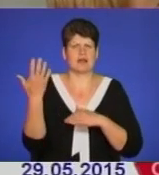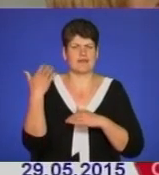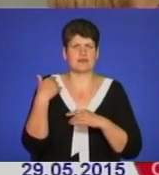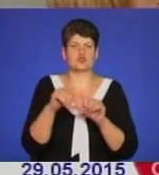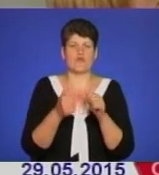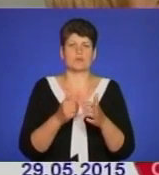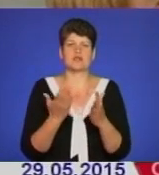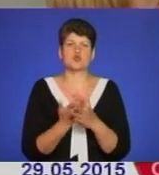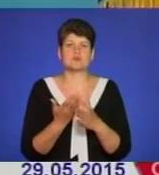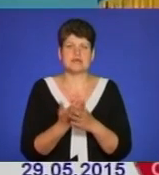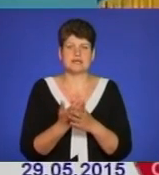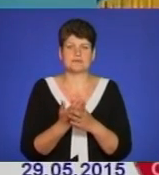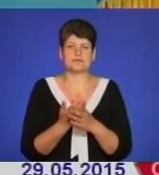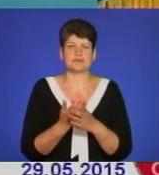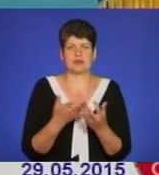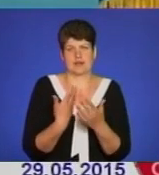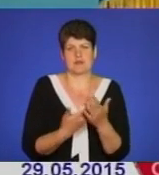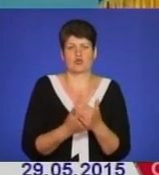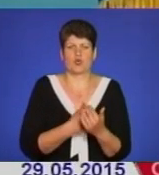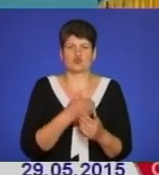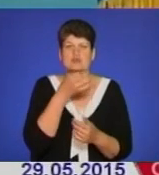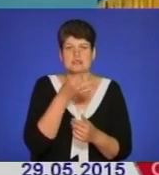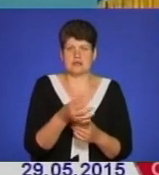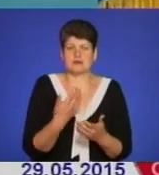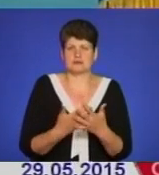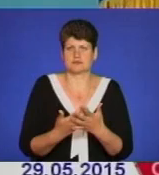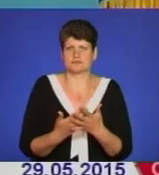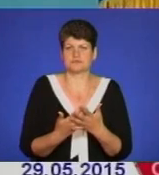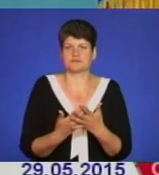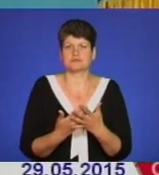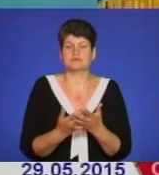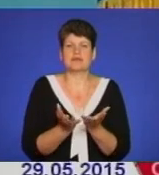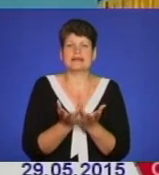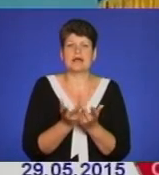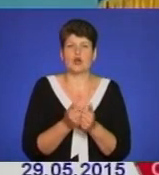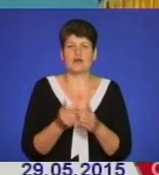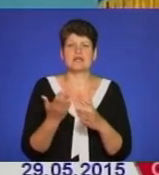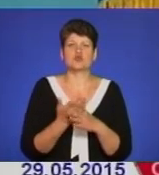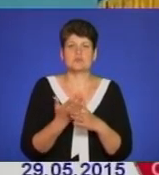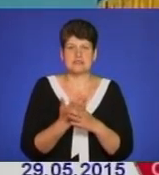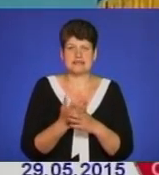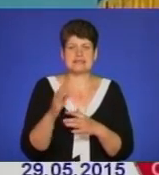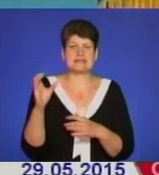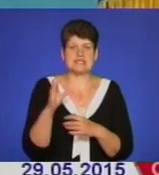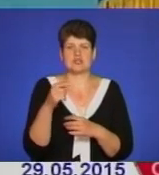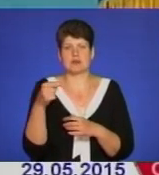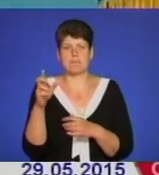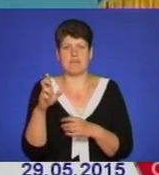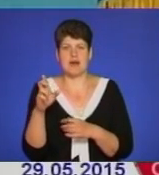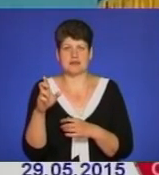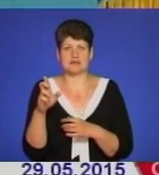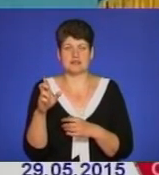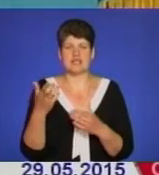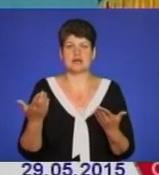оформлені субсидії. Для прикладу хочу сказати, якщо нарахування субсидій за січень-березень